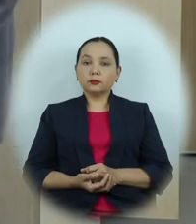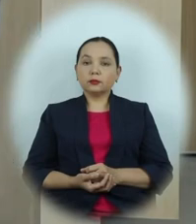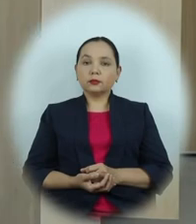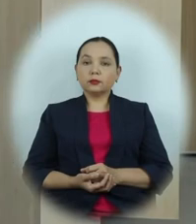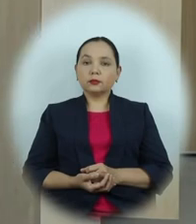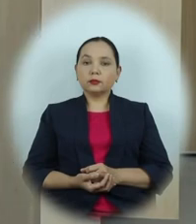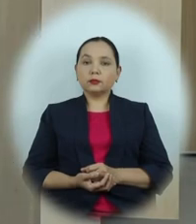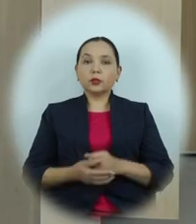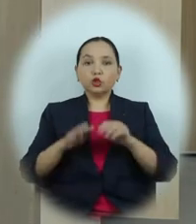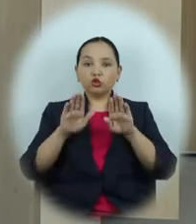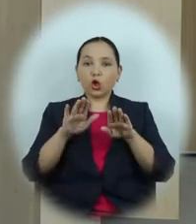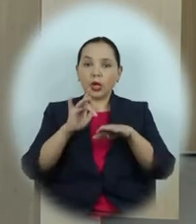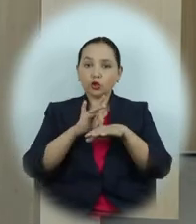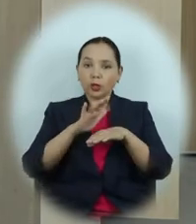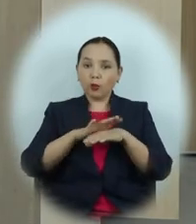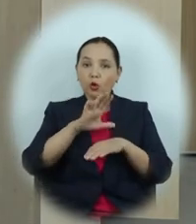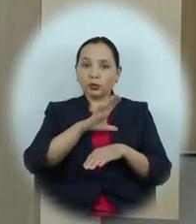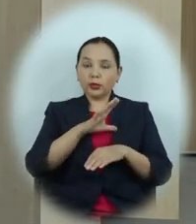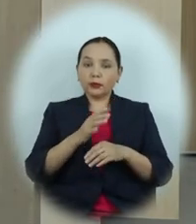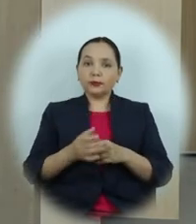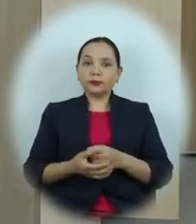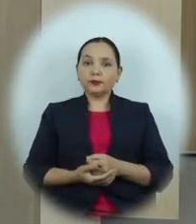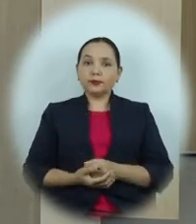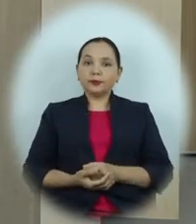Mana joylashtirib bo'ldik.